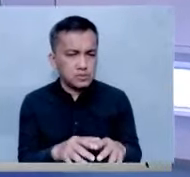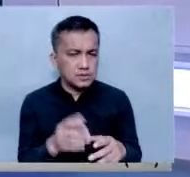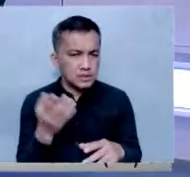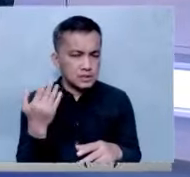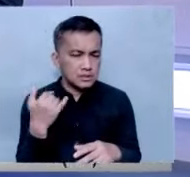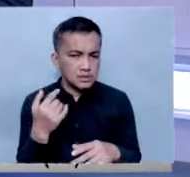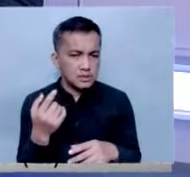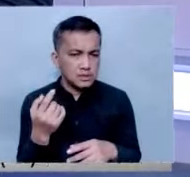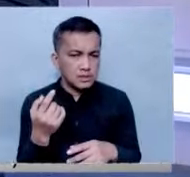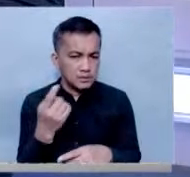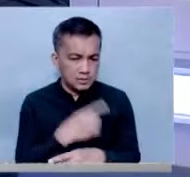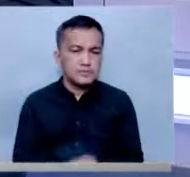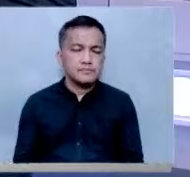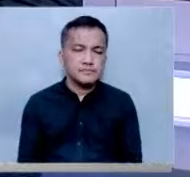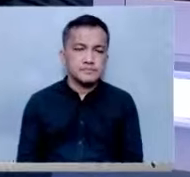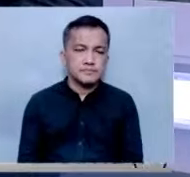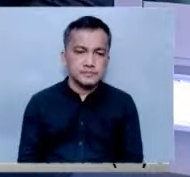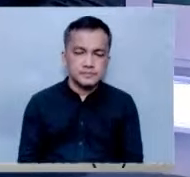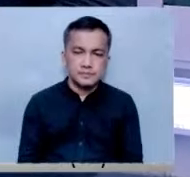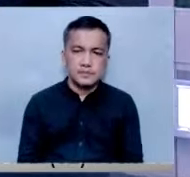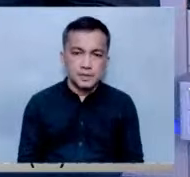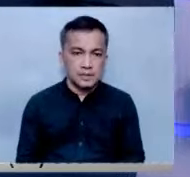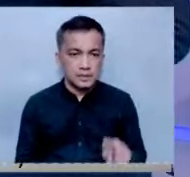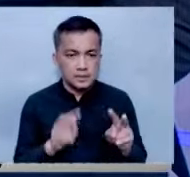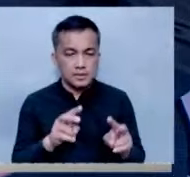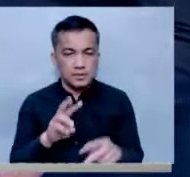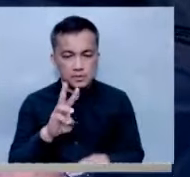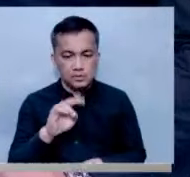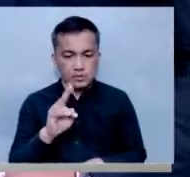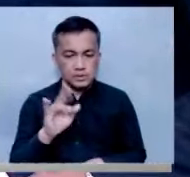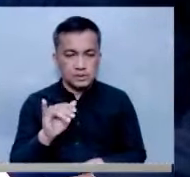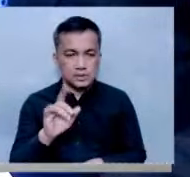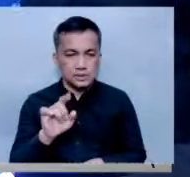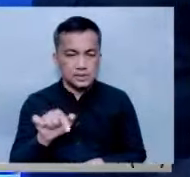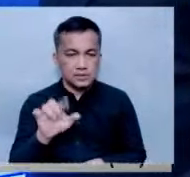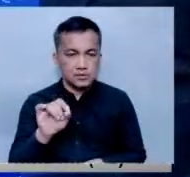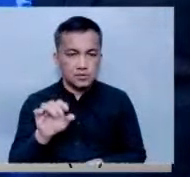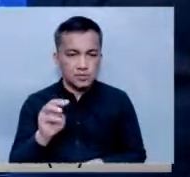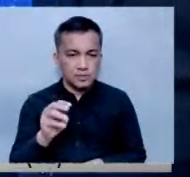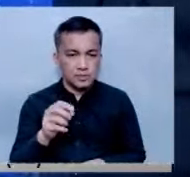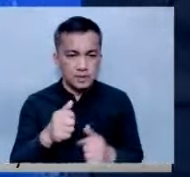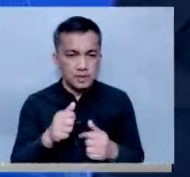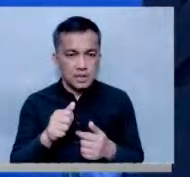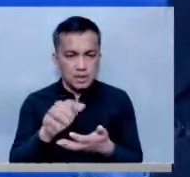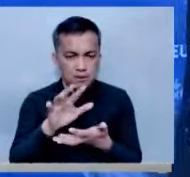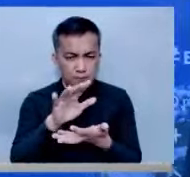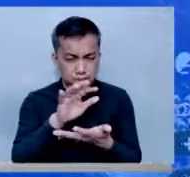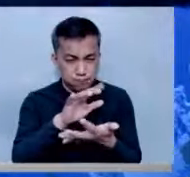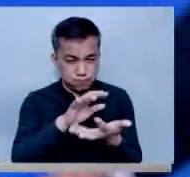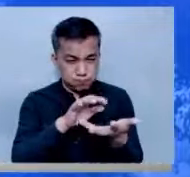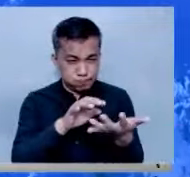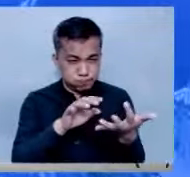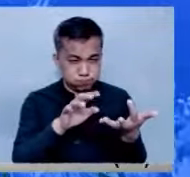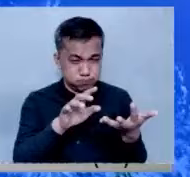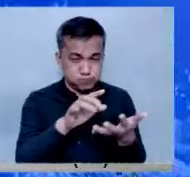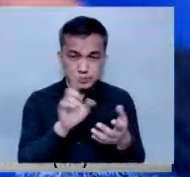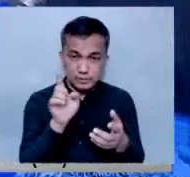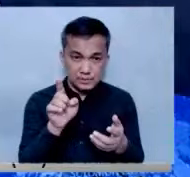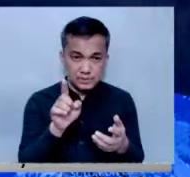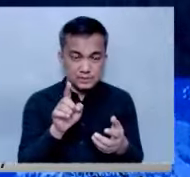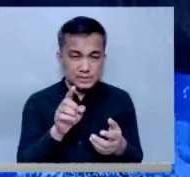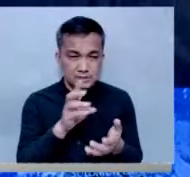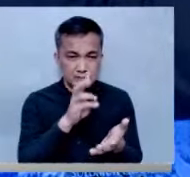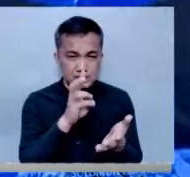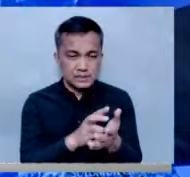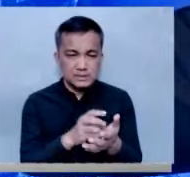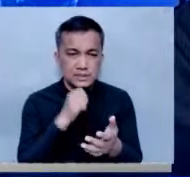araw. Ito lang po, tingnan nyo sa windy.com, kitang-kita nyo gano'ng kakapal ang ulap na buwabalot dito po. Hindi lang sa